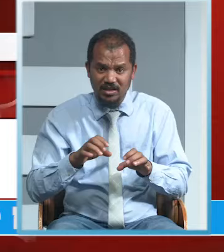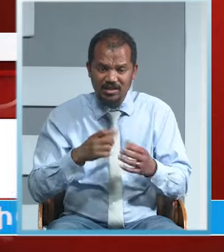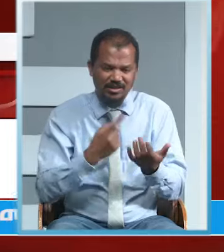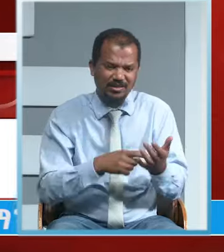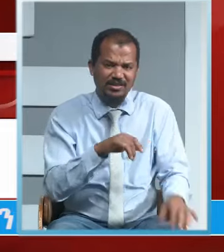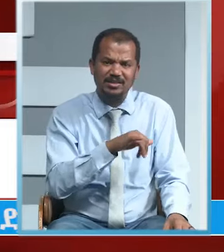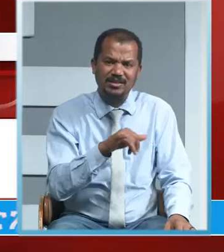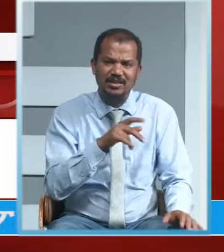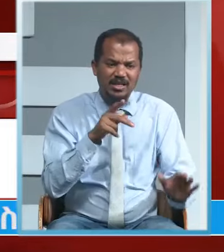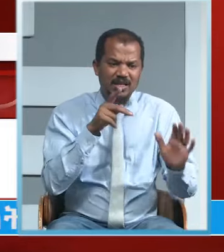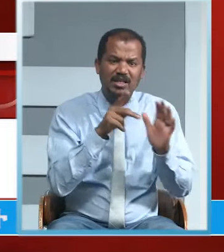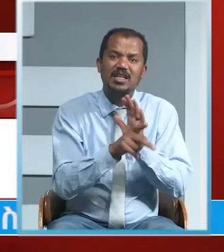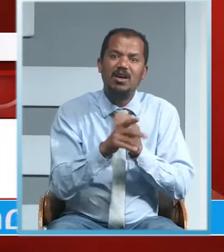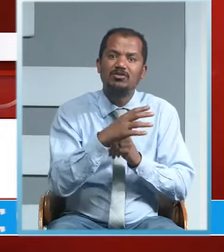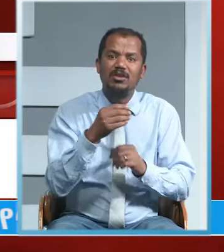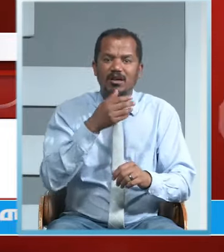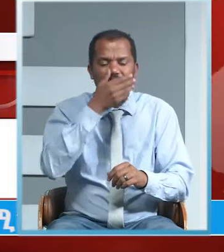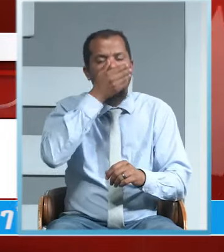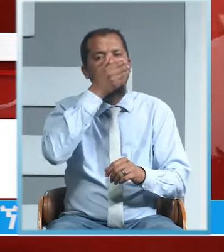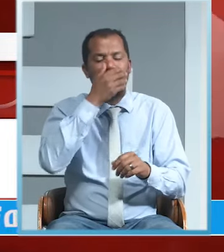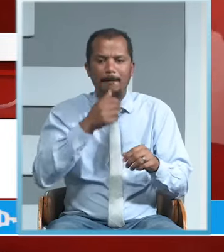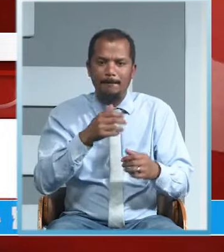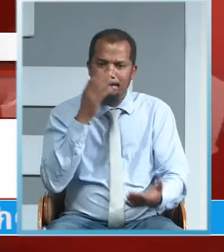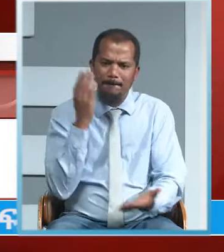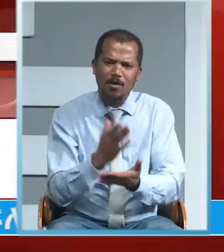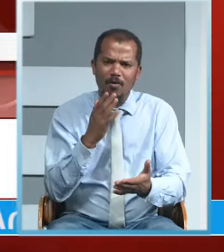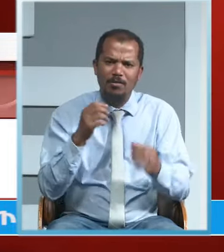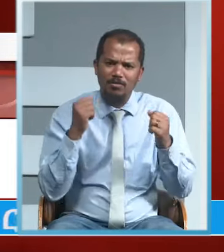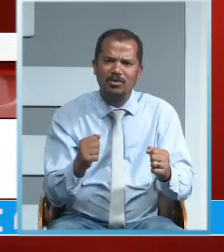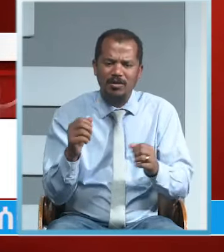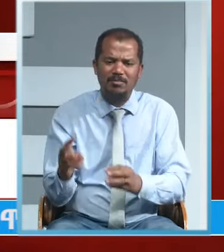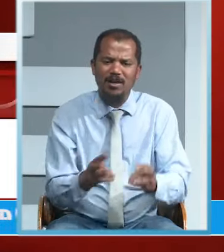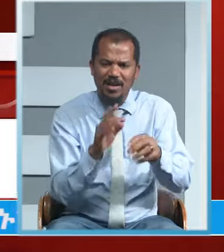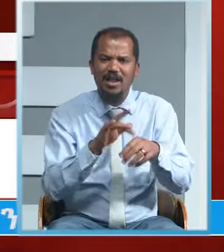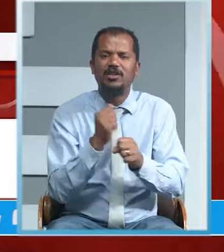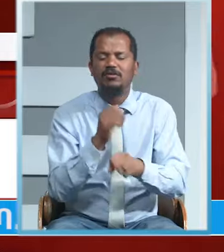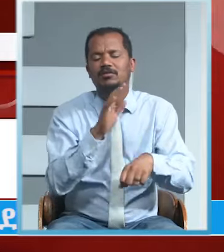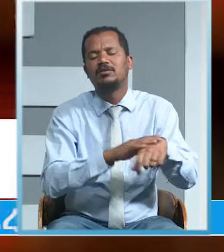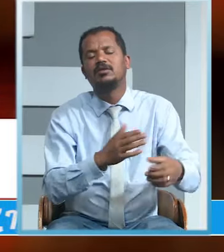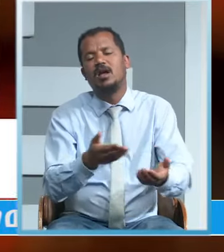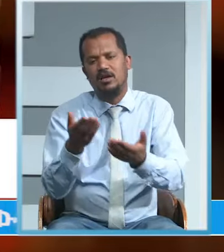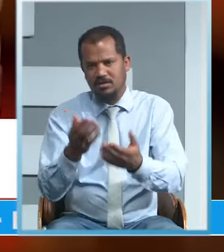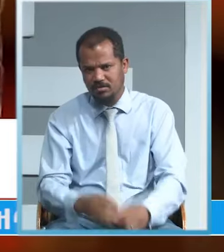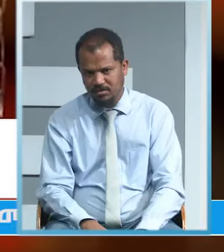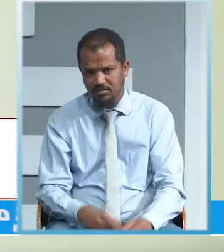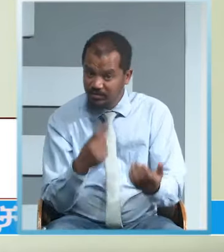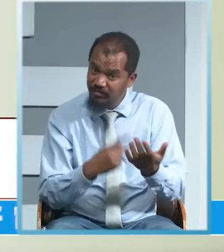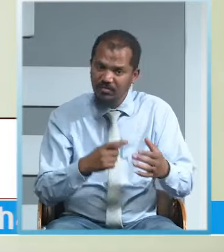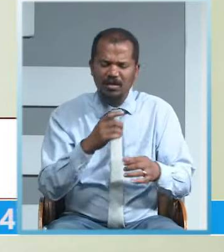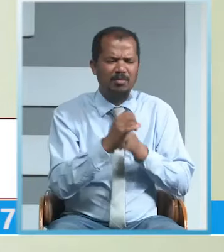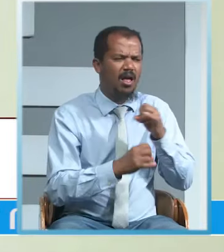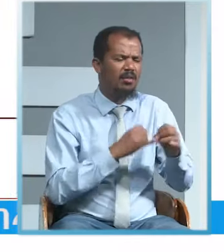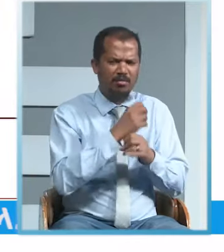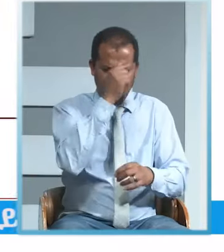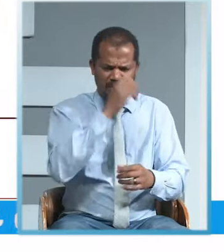አይነት ግድያዎች እና እገታዎች መቆም የሚችሉበት መንገድ ላይ እንዲሰሩ ጥሪ ያቀረብንበት ነው ሪፖርቱ። ለዚህም በዓለም አቀፍ